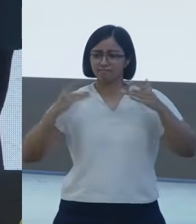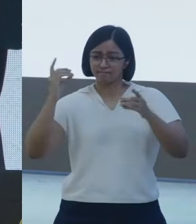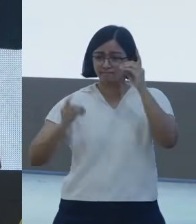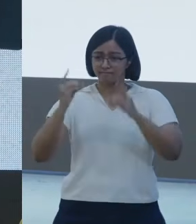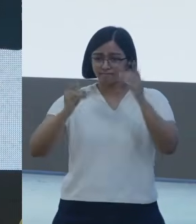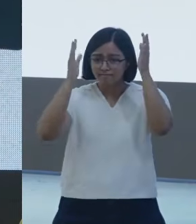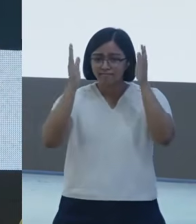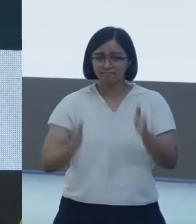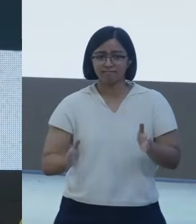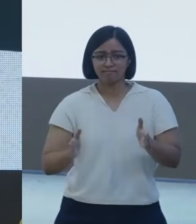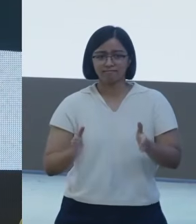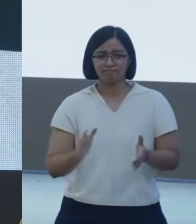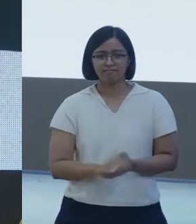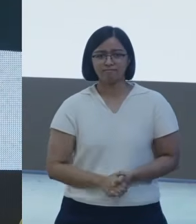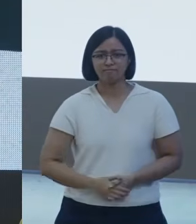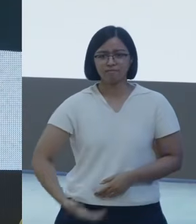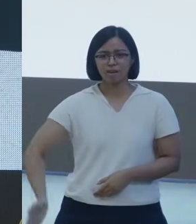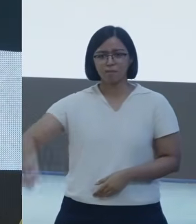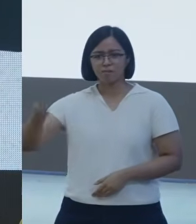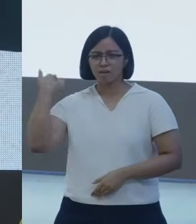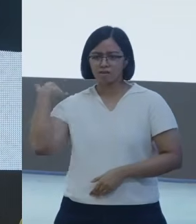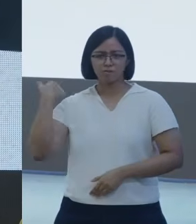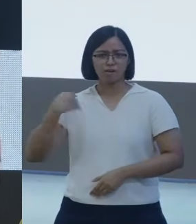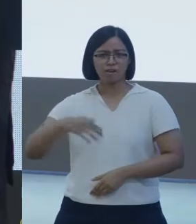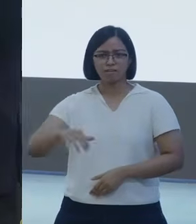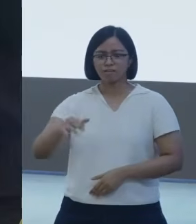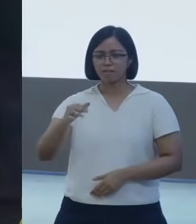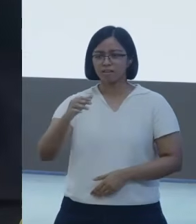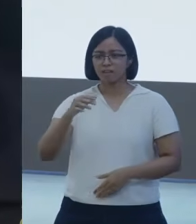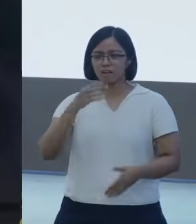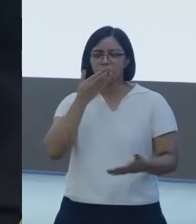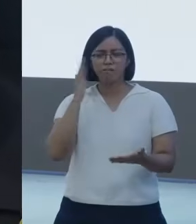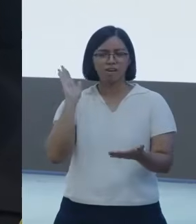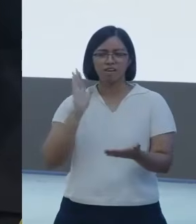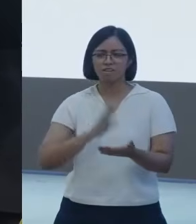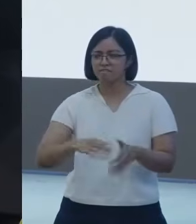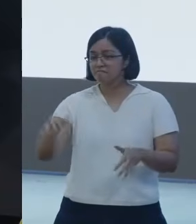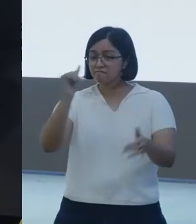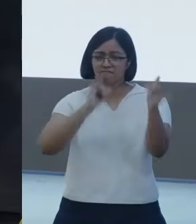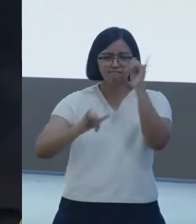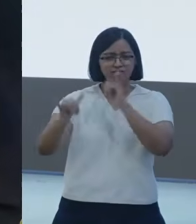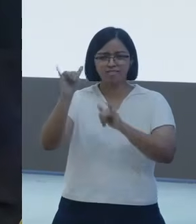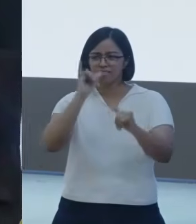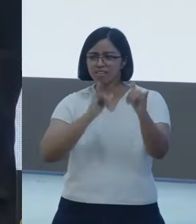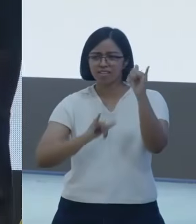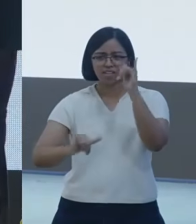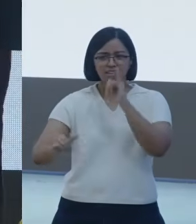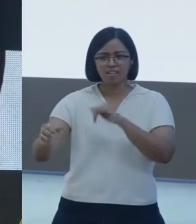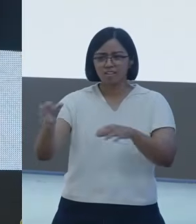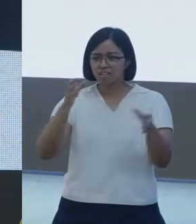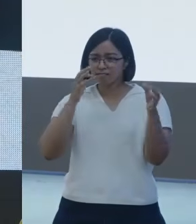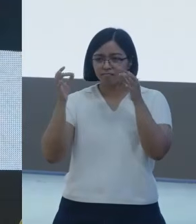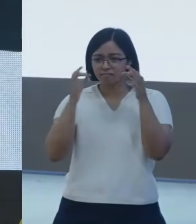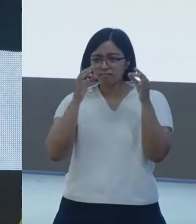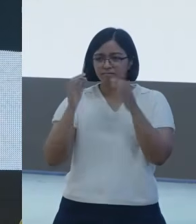Meron siyang mga bisyo at masamang barkada. At sa pamamagitan ng kagandahang loob ng